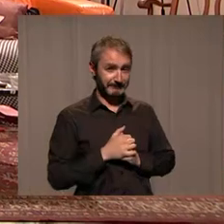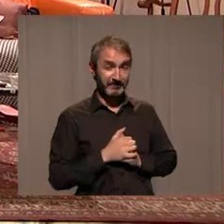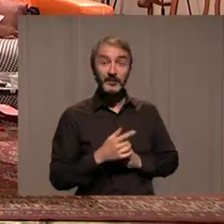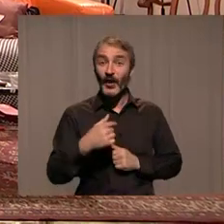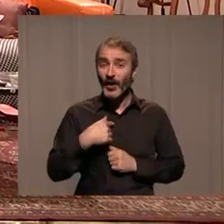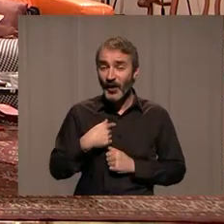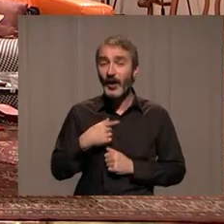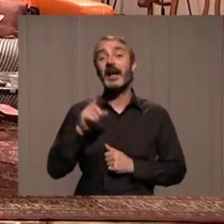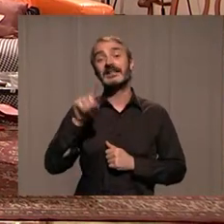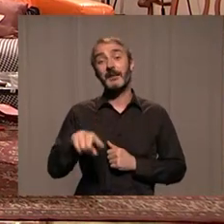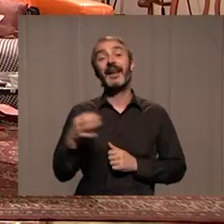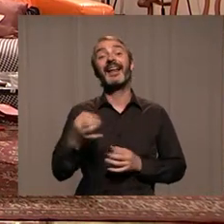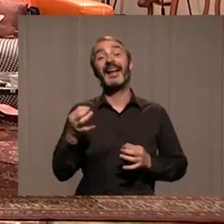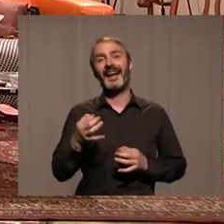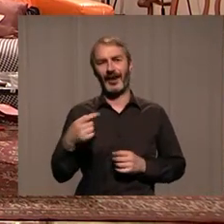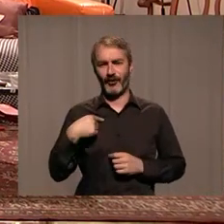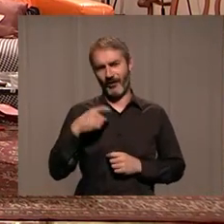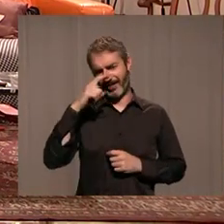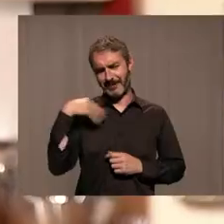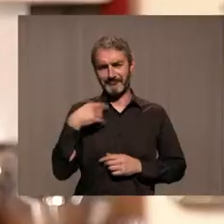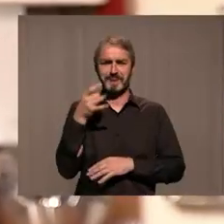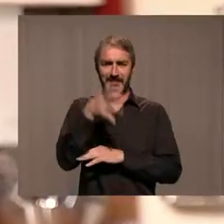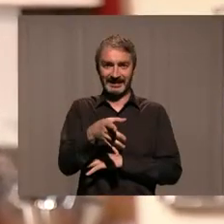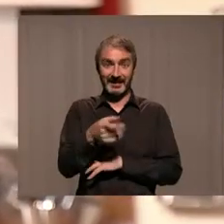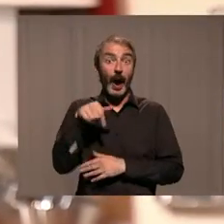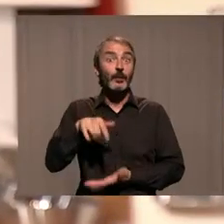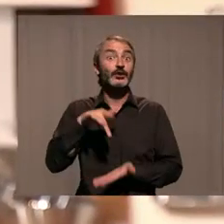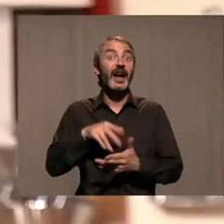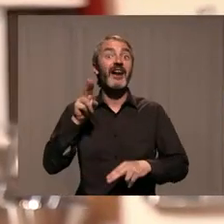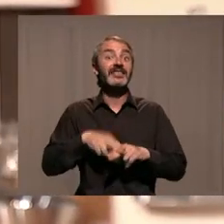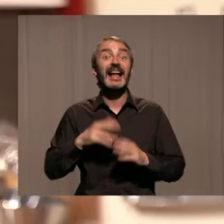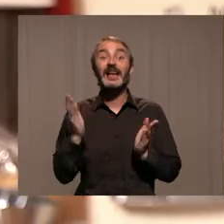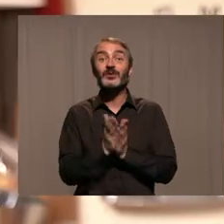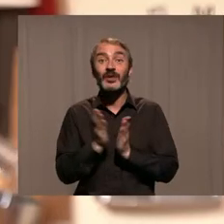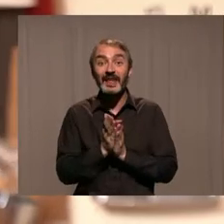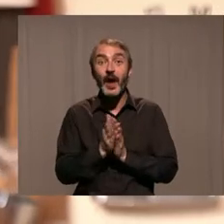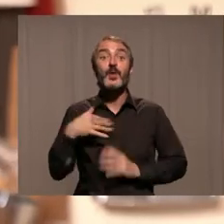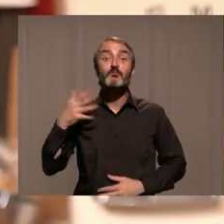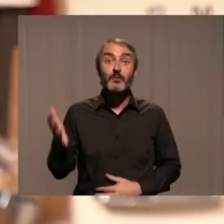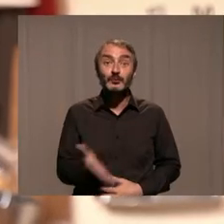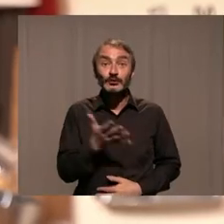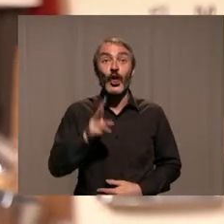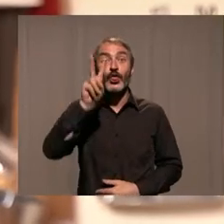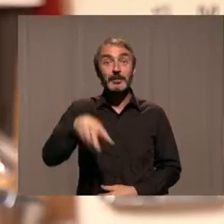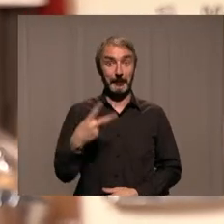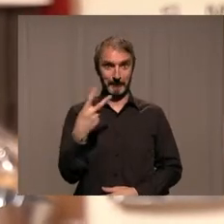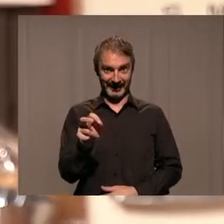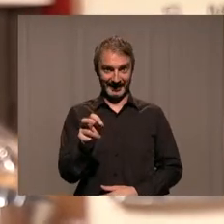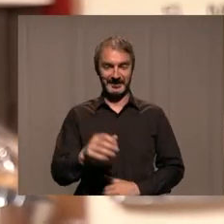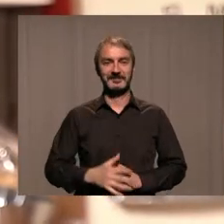una mica més gran també que els protagonistes de la nostra festa d'avui, els estudiants de la promoció